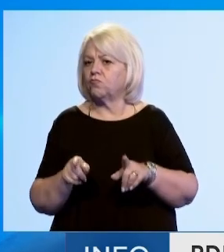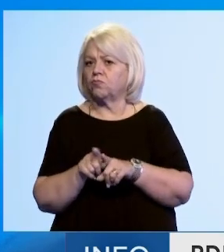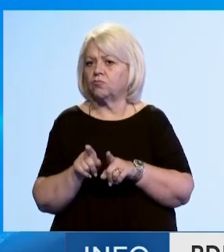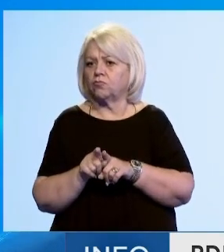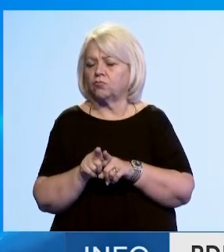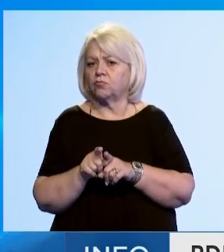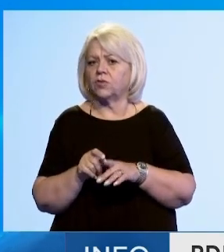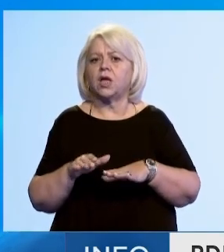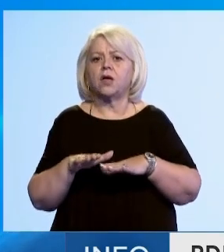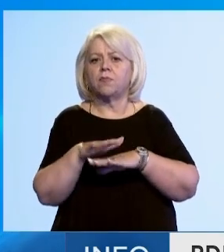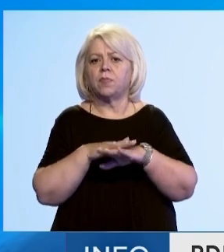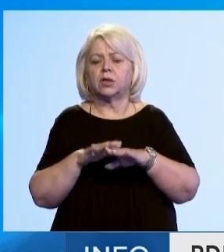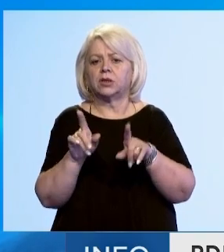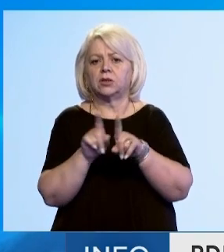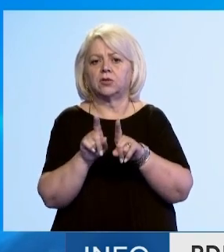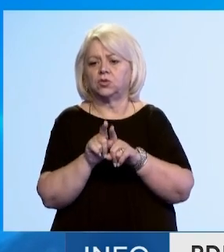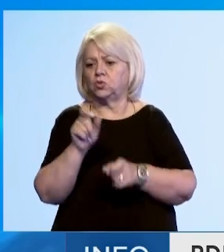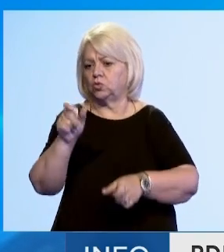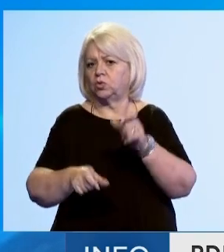punët në bazë të kërkesave shqytetare.